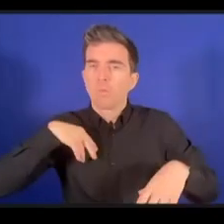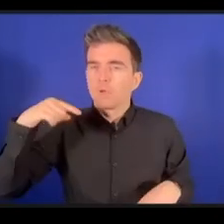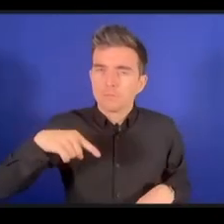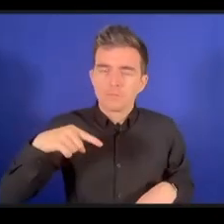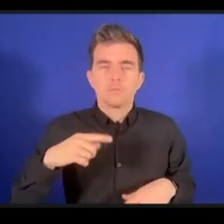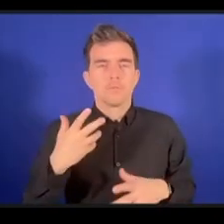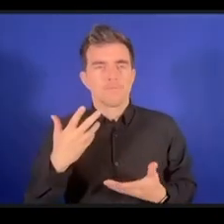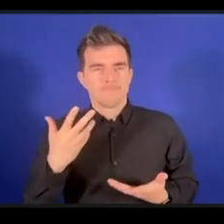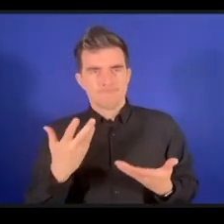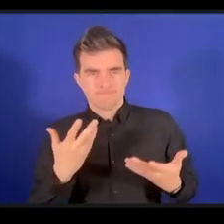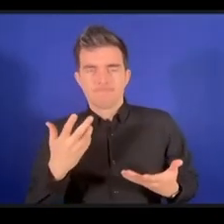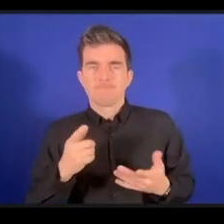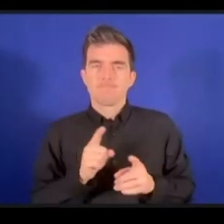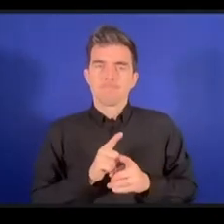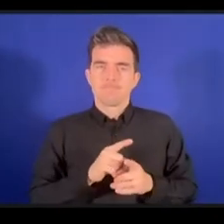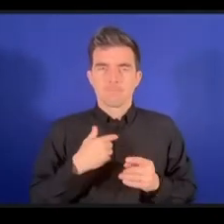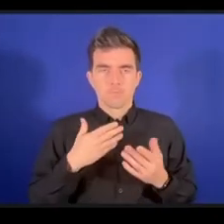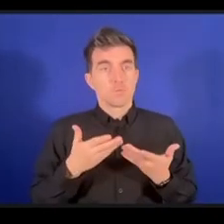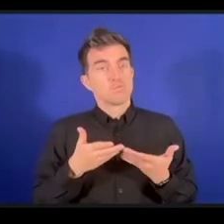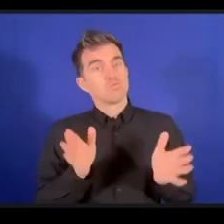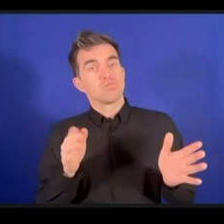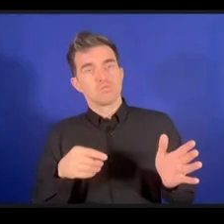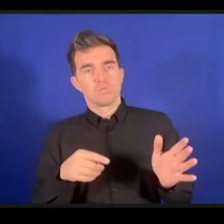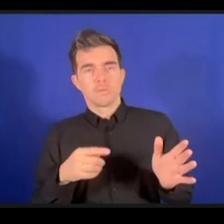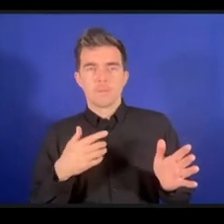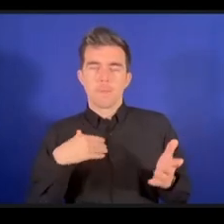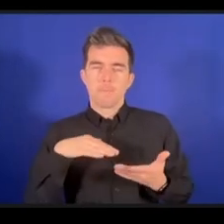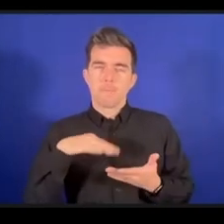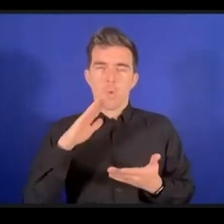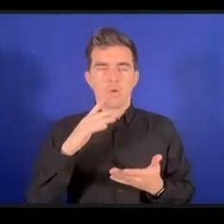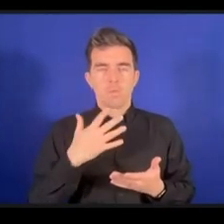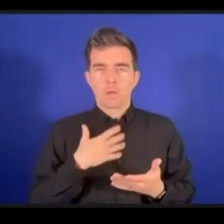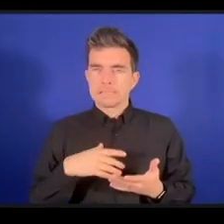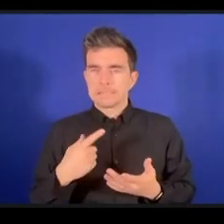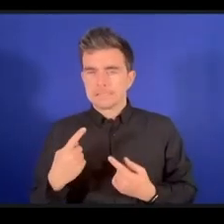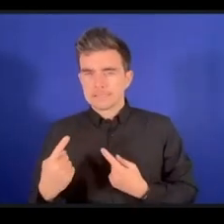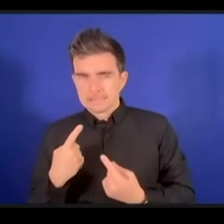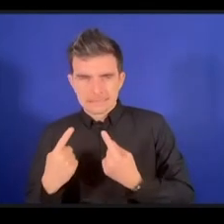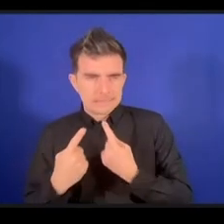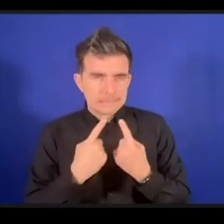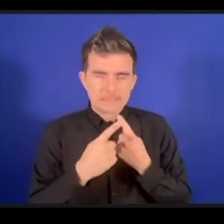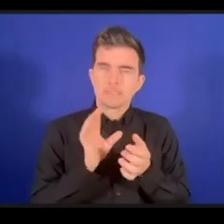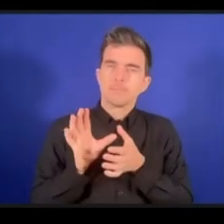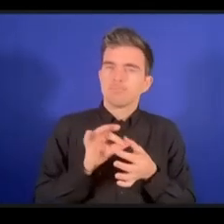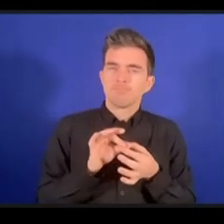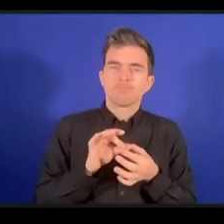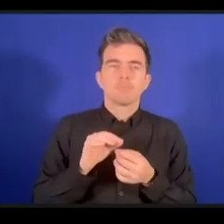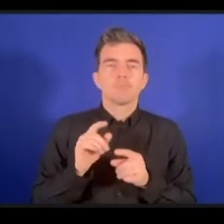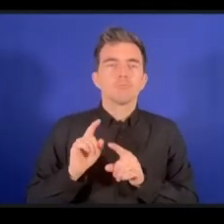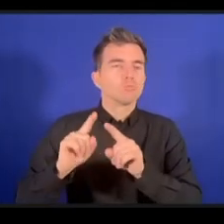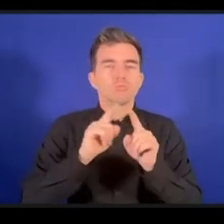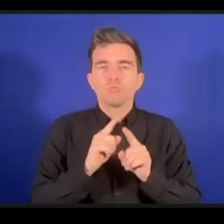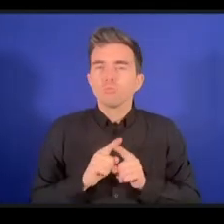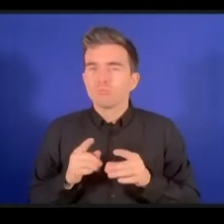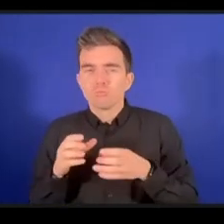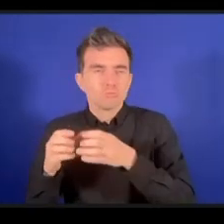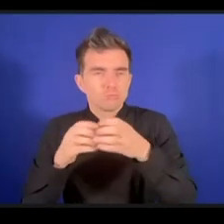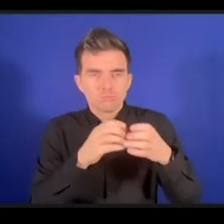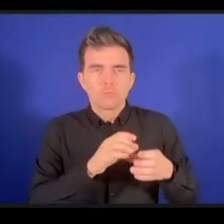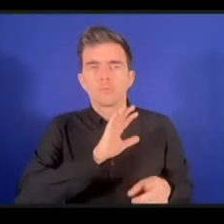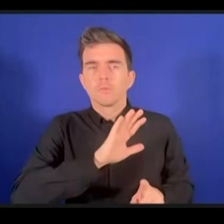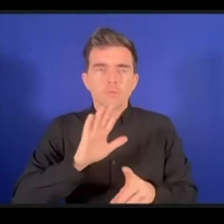DC 专注的是一个具体的领域嘛，我们要从一个更广义的角度来说去促进能力建设。能力建设呢，要想进行能力